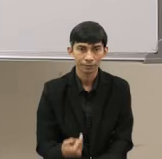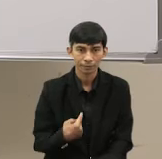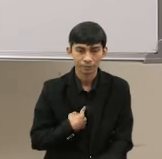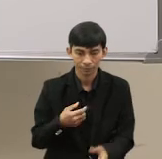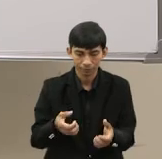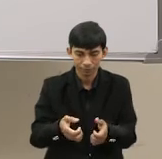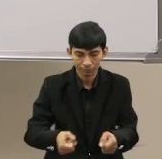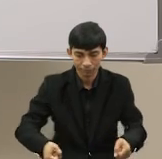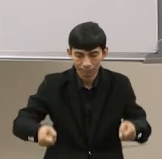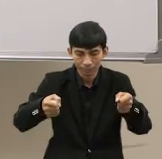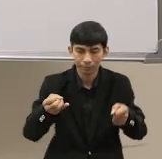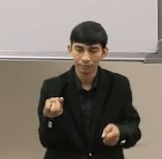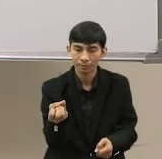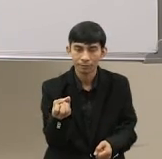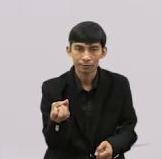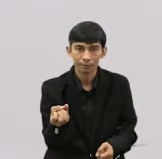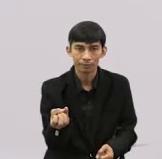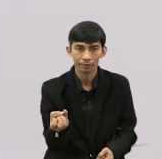pì